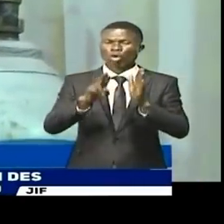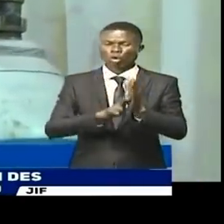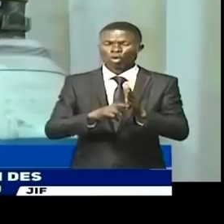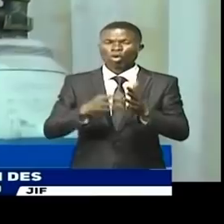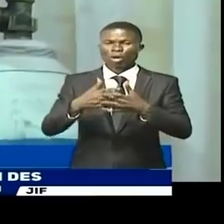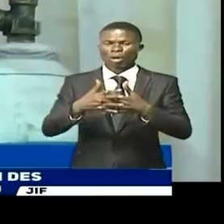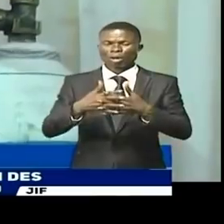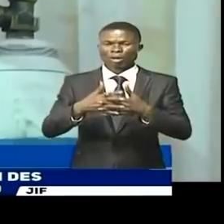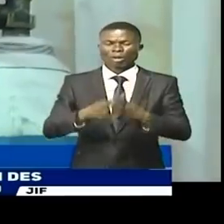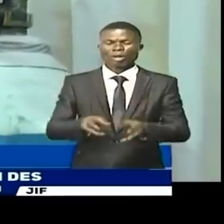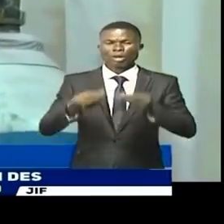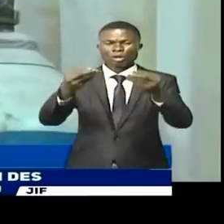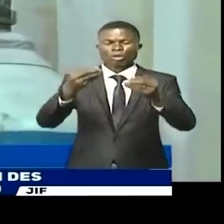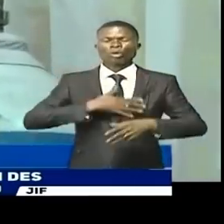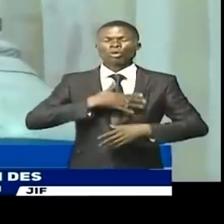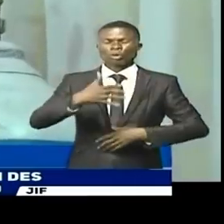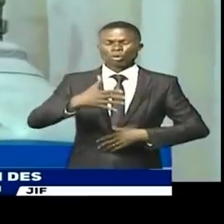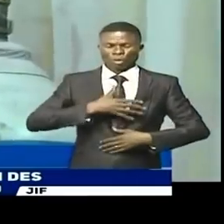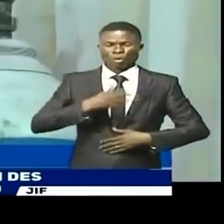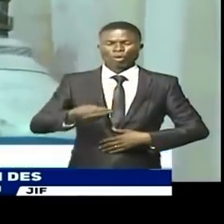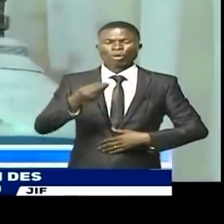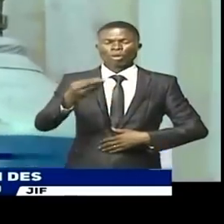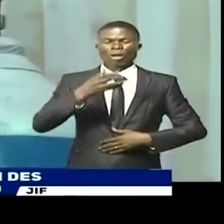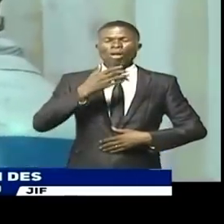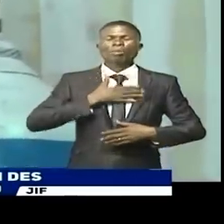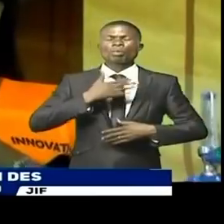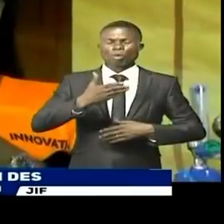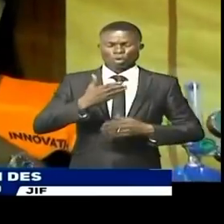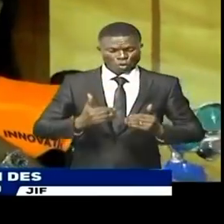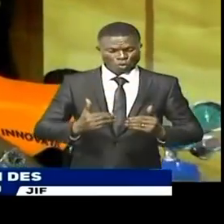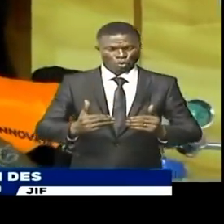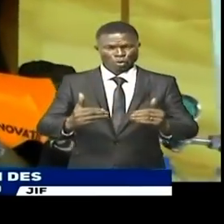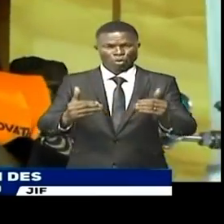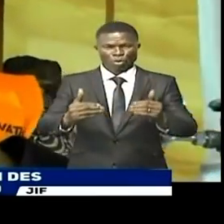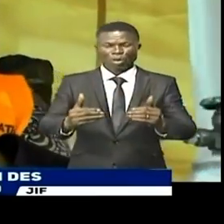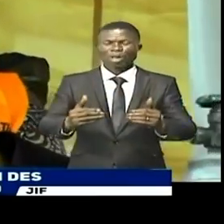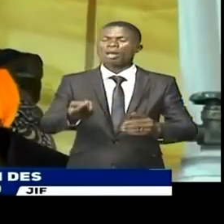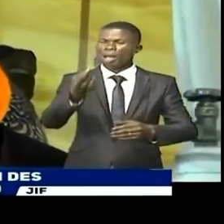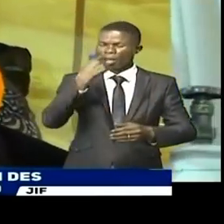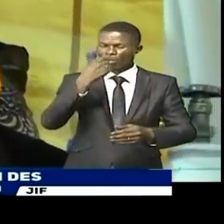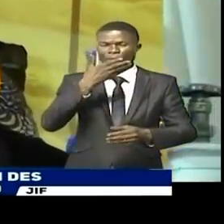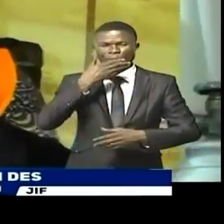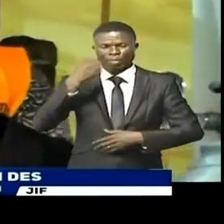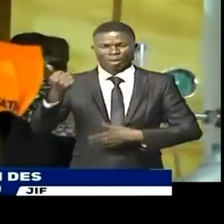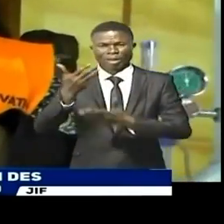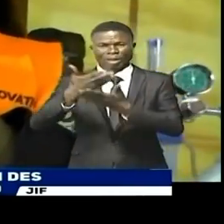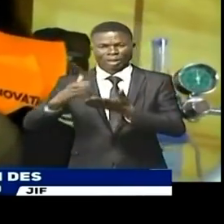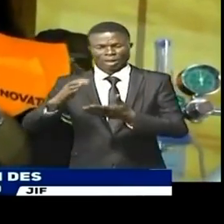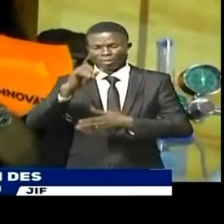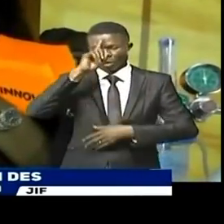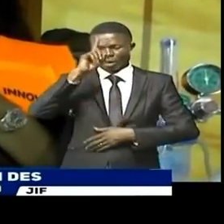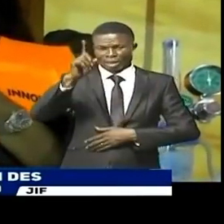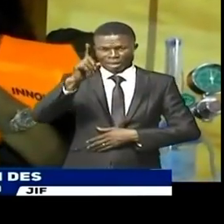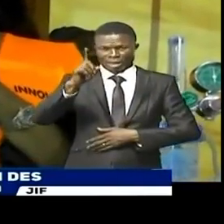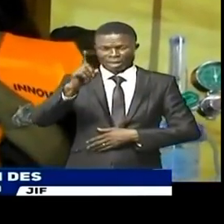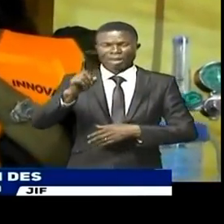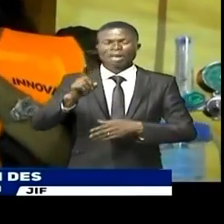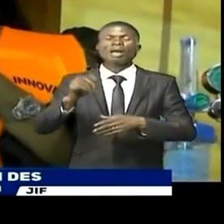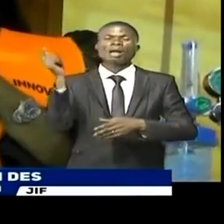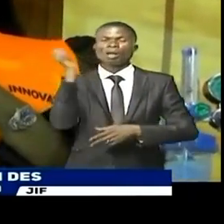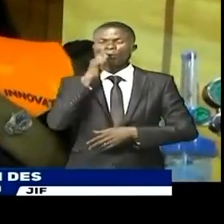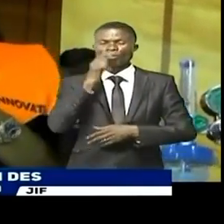des mutations et l'oxygène que l'on conduit en rempart les erreurs partie intelligence est artificiel